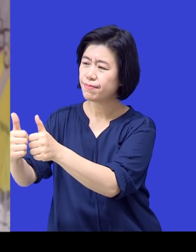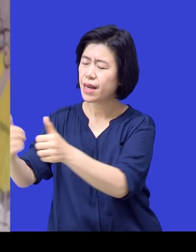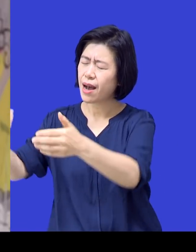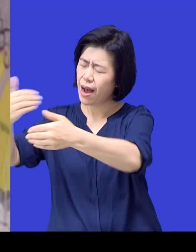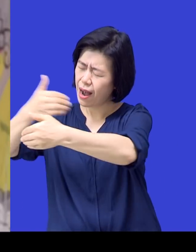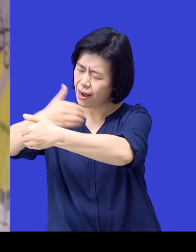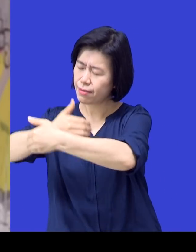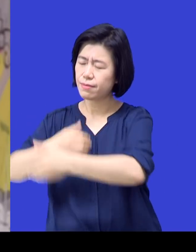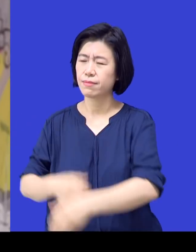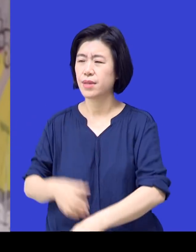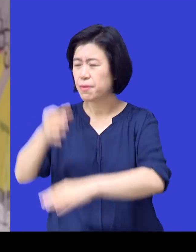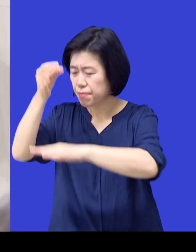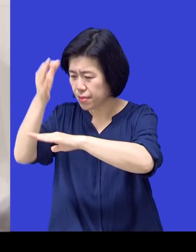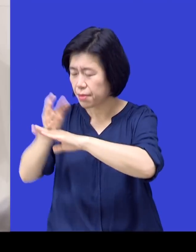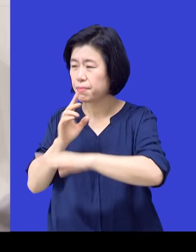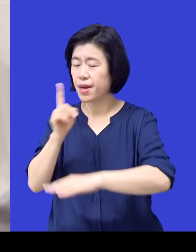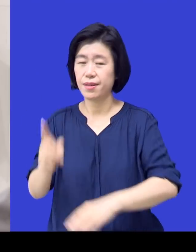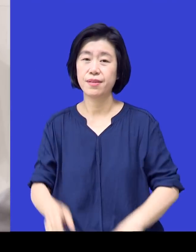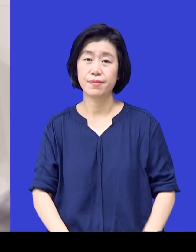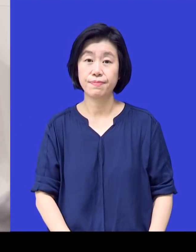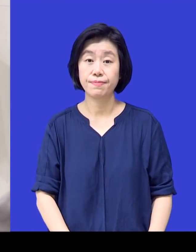안아주면서 미안하다 그러고